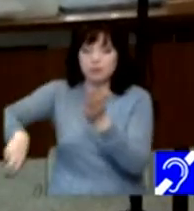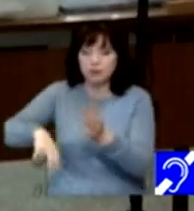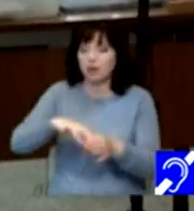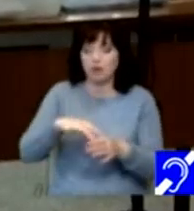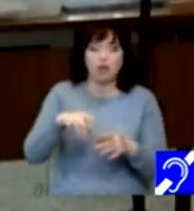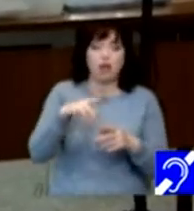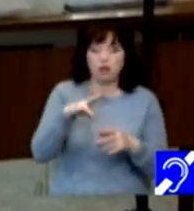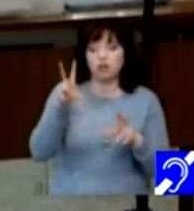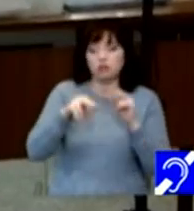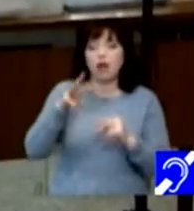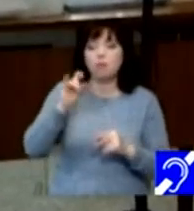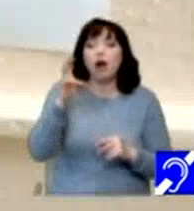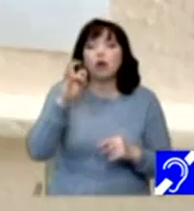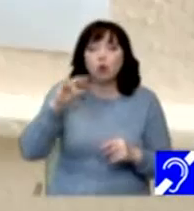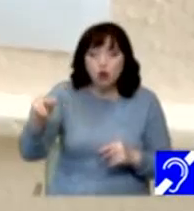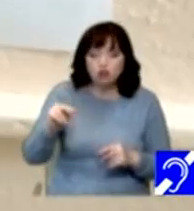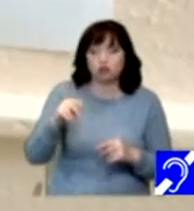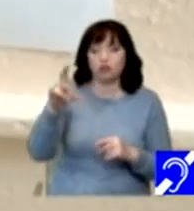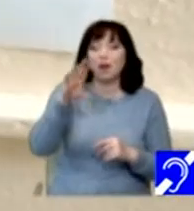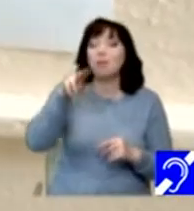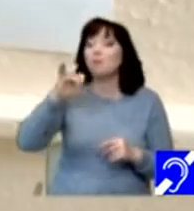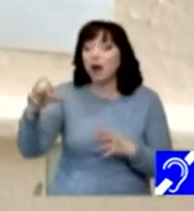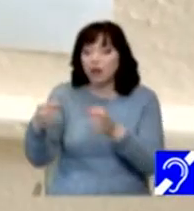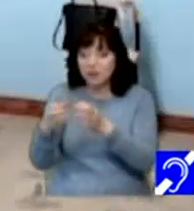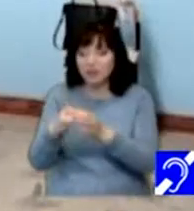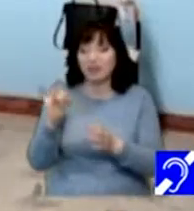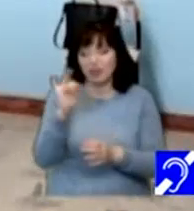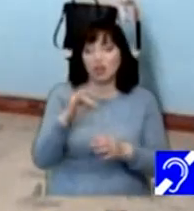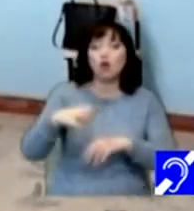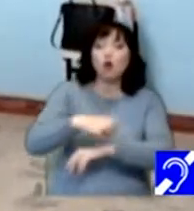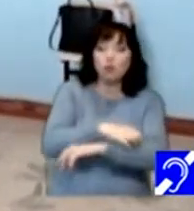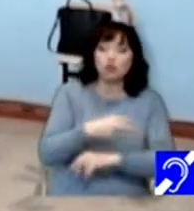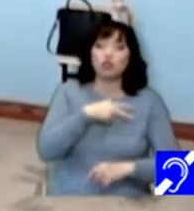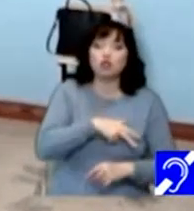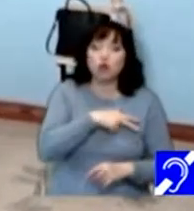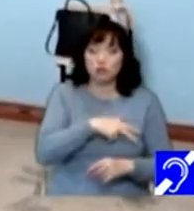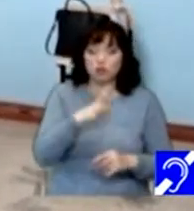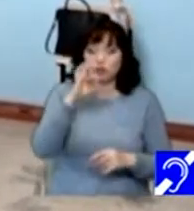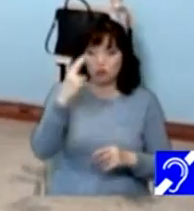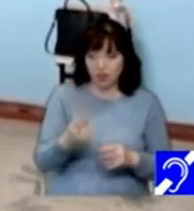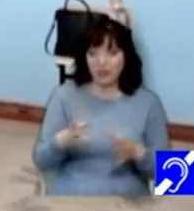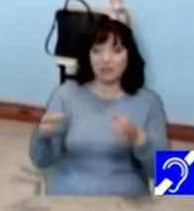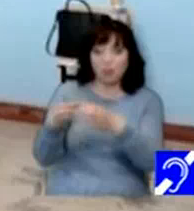electorală, Boris Marcoci de la PAS și Alexandr Nesterovski, candidatul comuniștilor și socialiștilor.